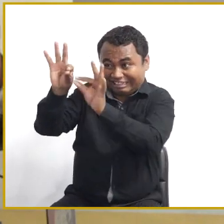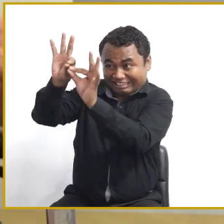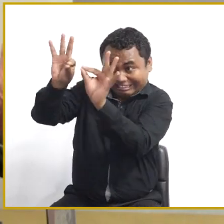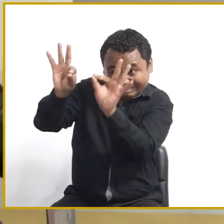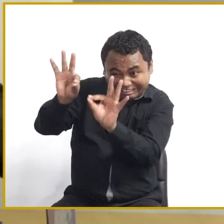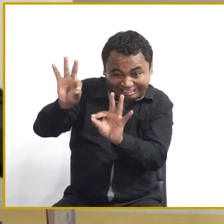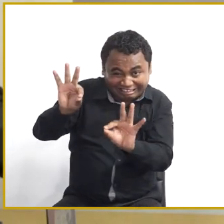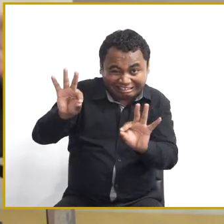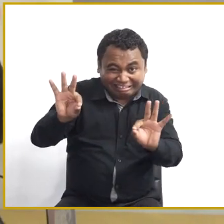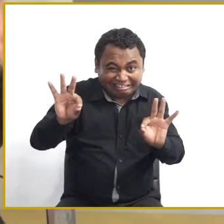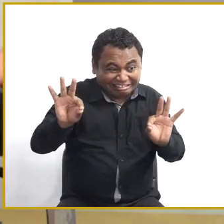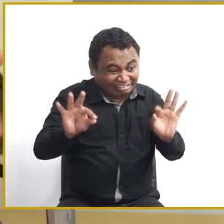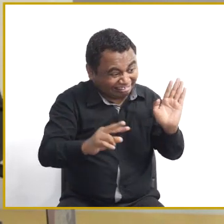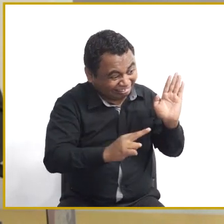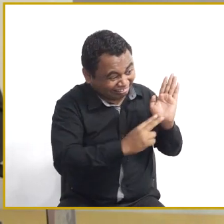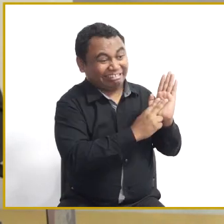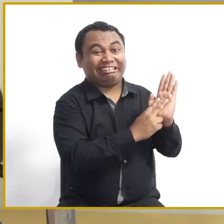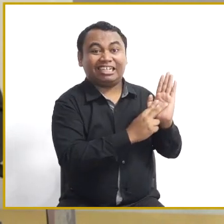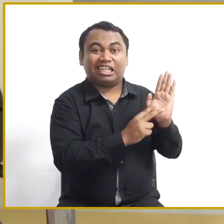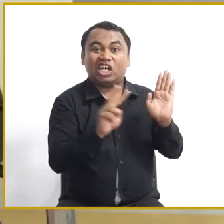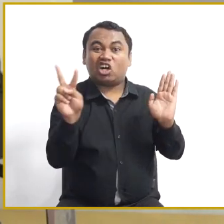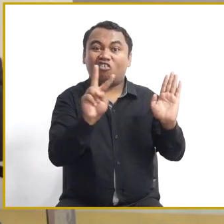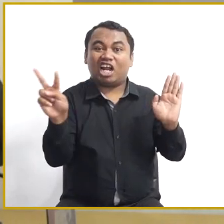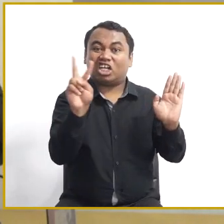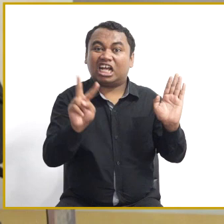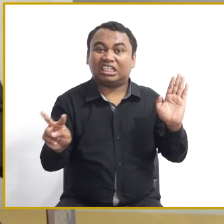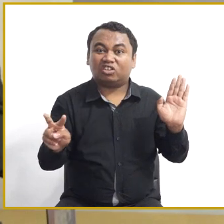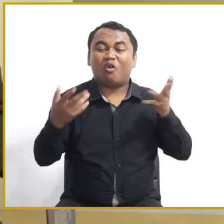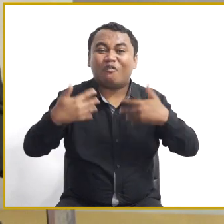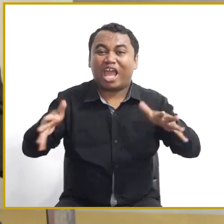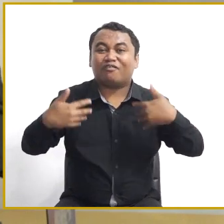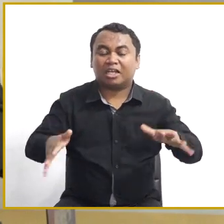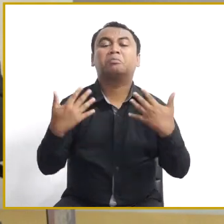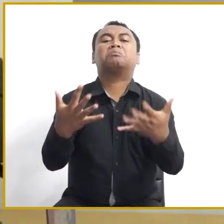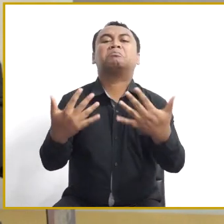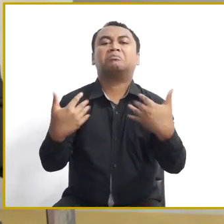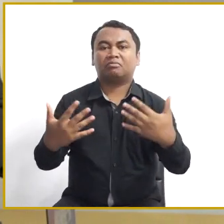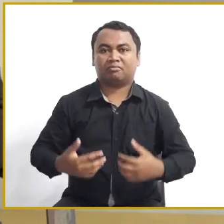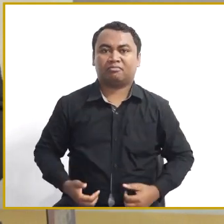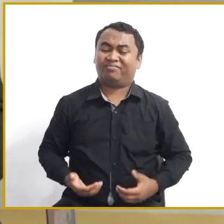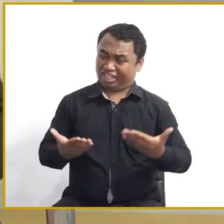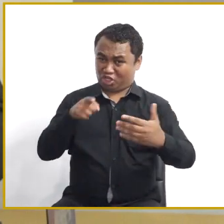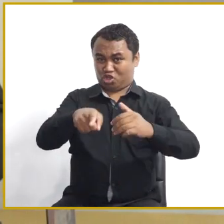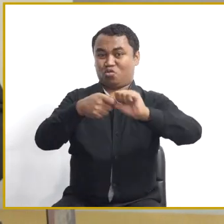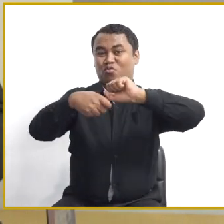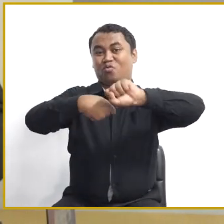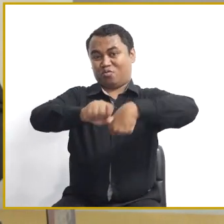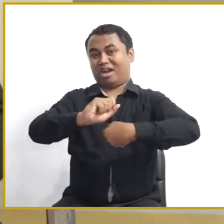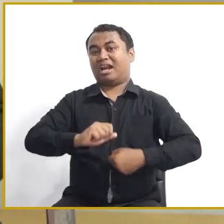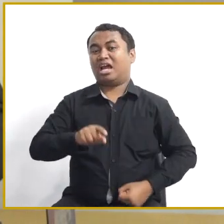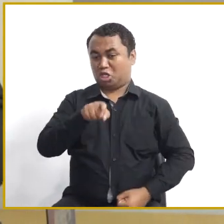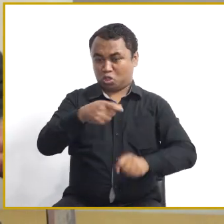misy frigidaire ao a misy iny nefa 12 volta fotsiny inona moa ny antony mahatonga atsika tsy maintsy mamorona